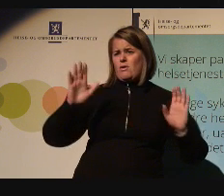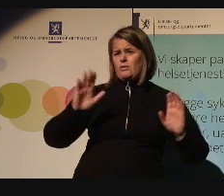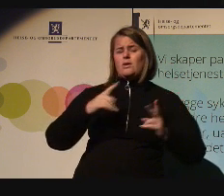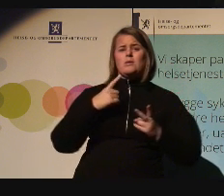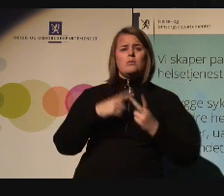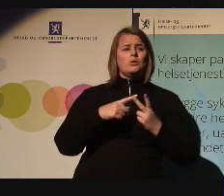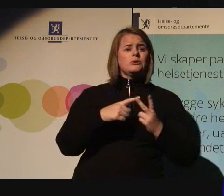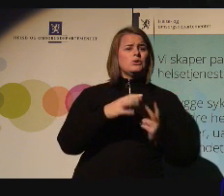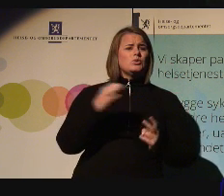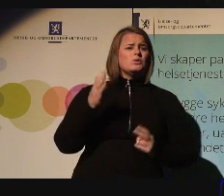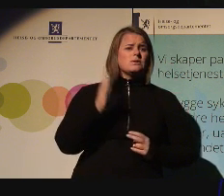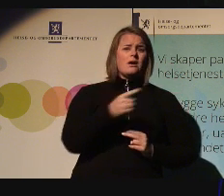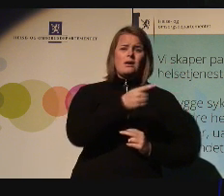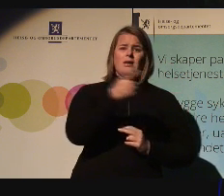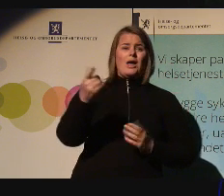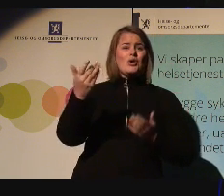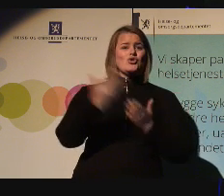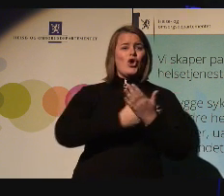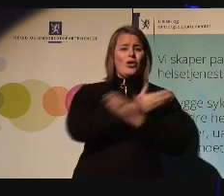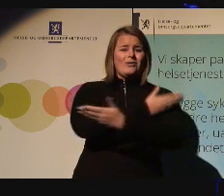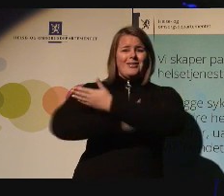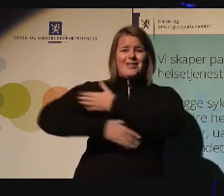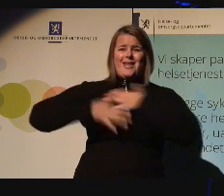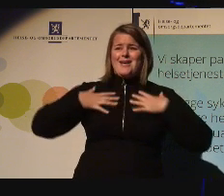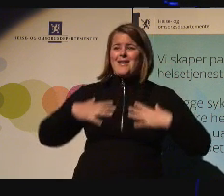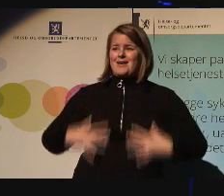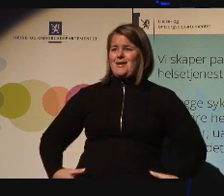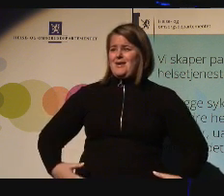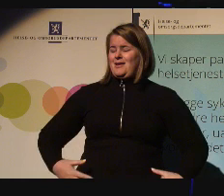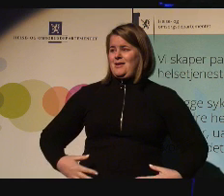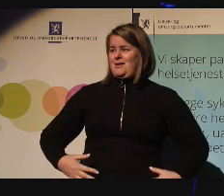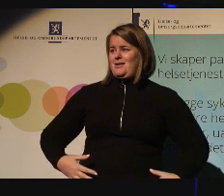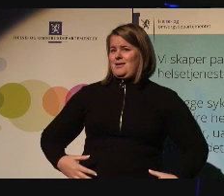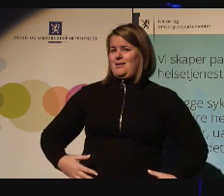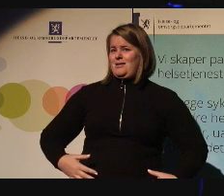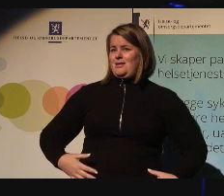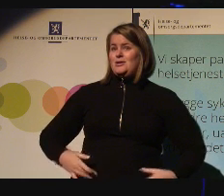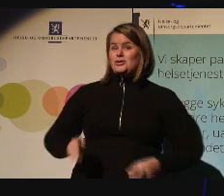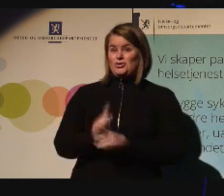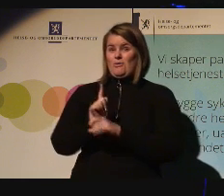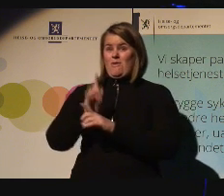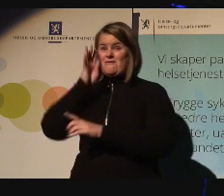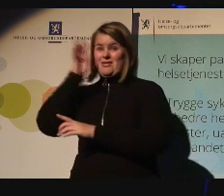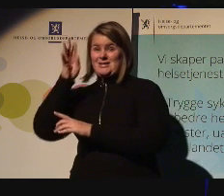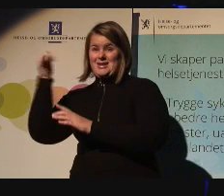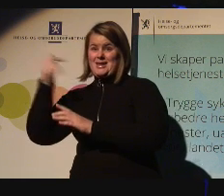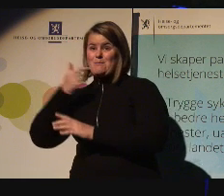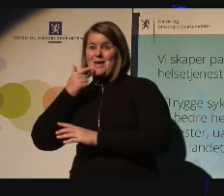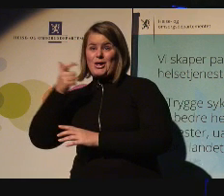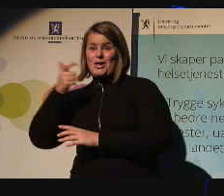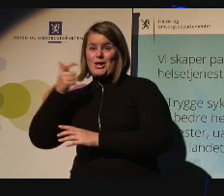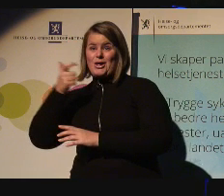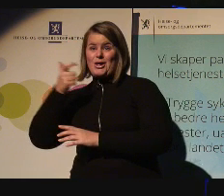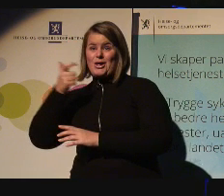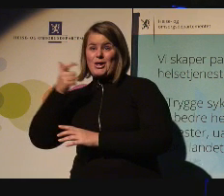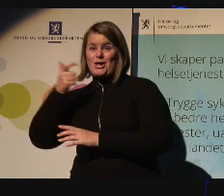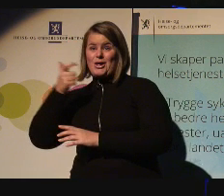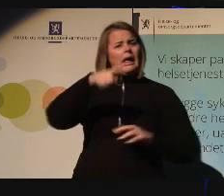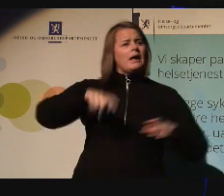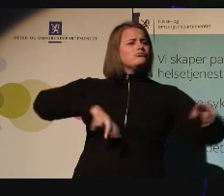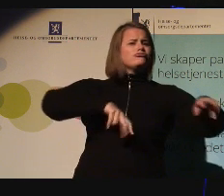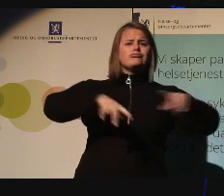takk til alle dere grønnkledde, som ikke har vært en fantasi sånn som i Peer Gynt, men har vært virkelig her rundt og hjulpet